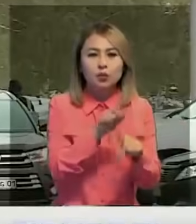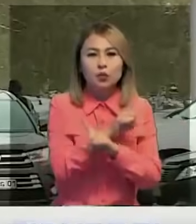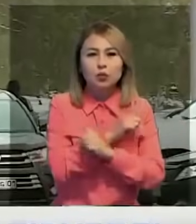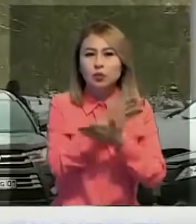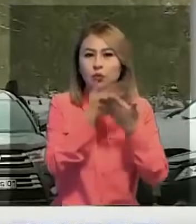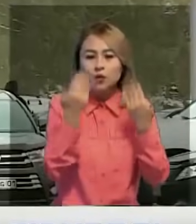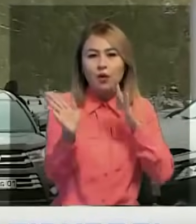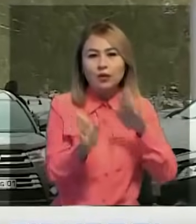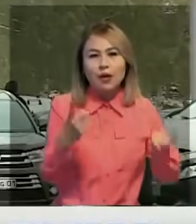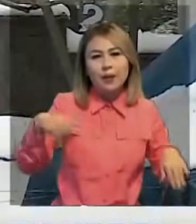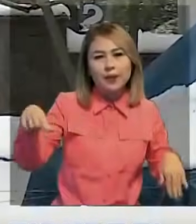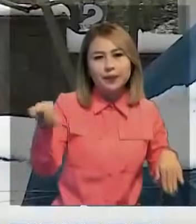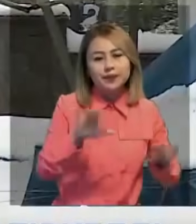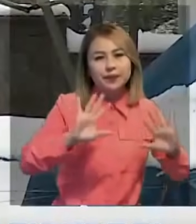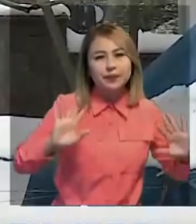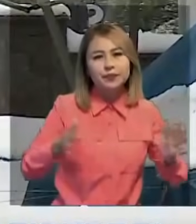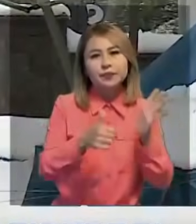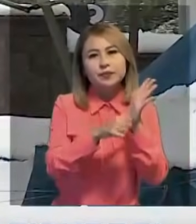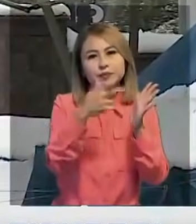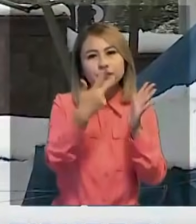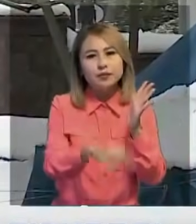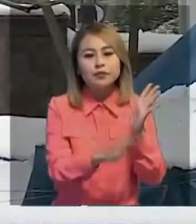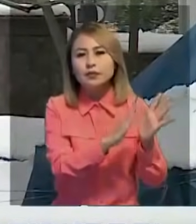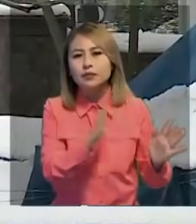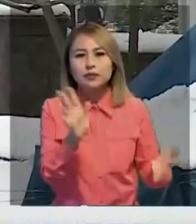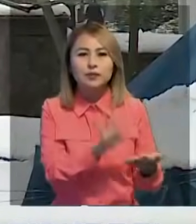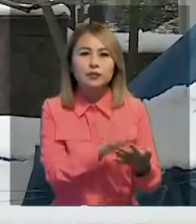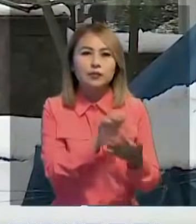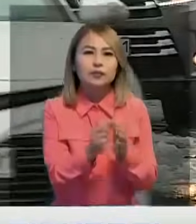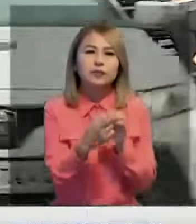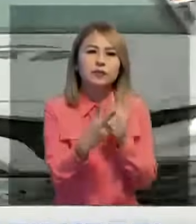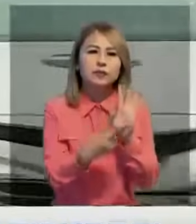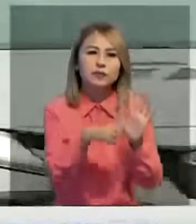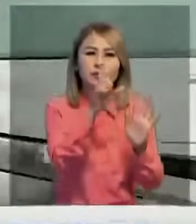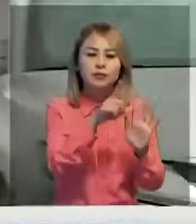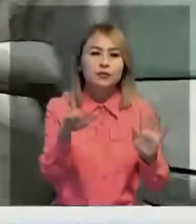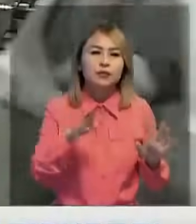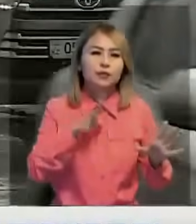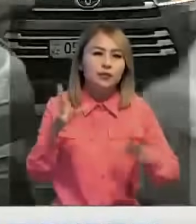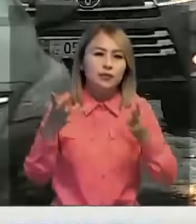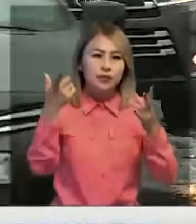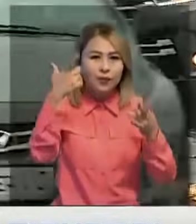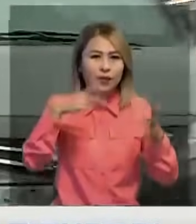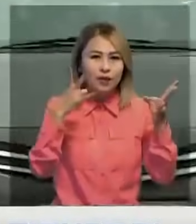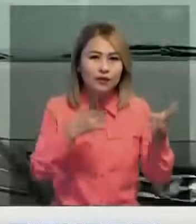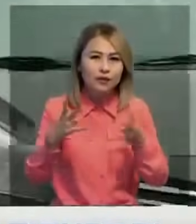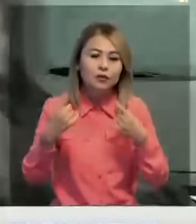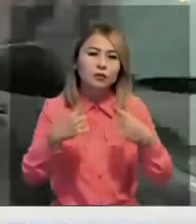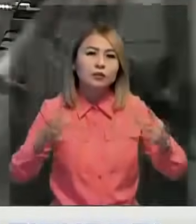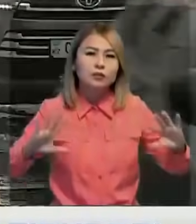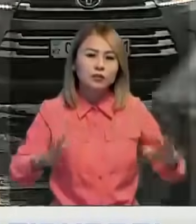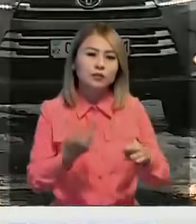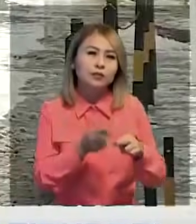өлімі жоқ. Өткен аптада жолдағы оқыс оқиғалар саны 630-дан асты, салдарынан 17 адам дене жарақаттарын алып, 5